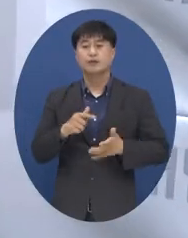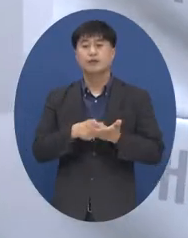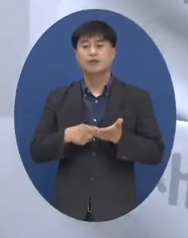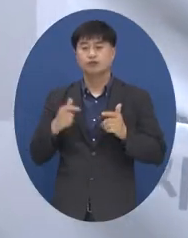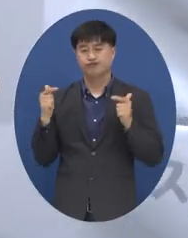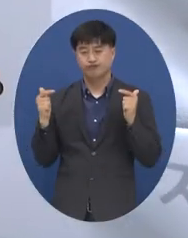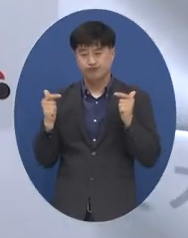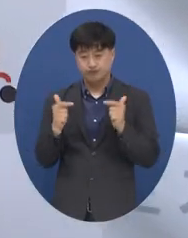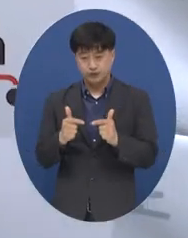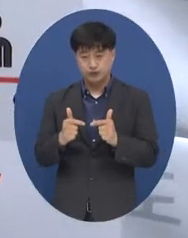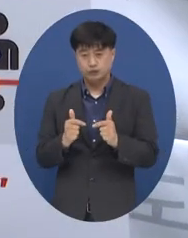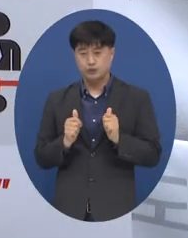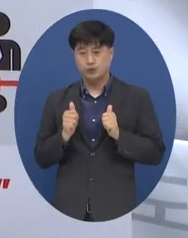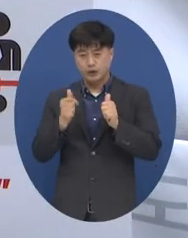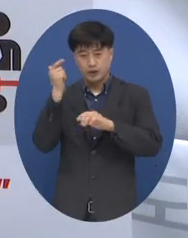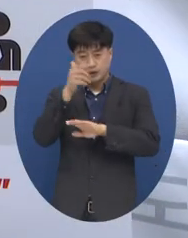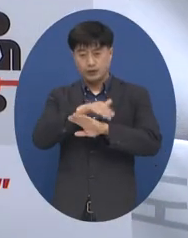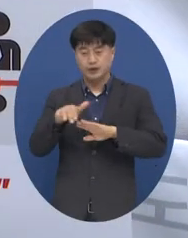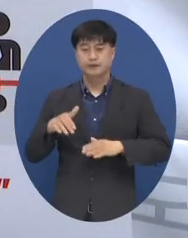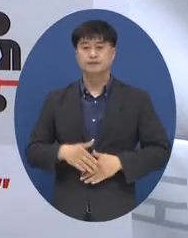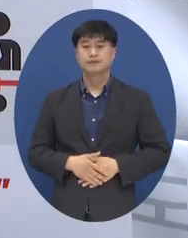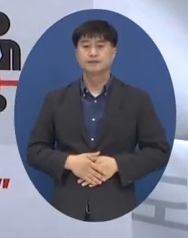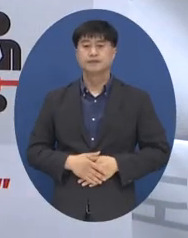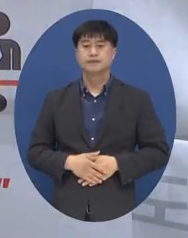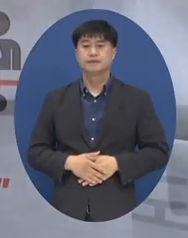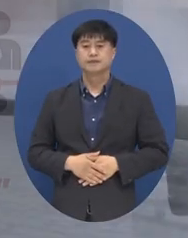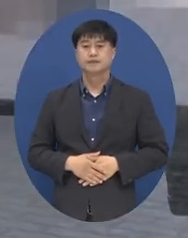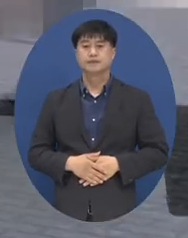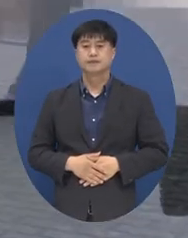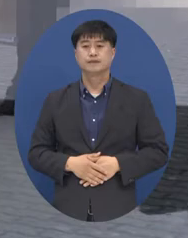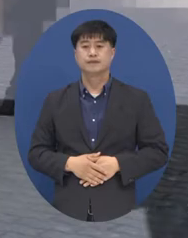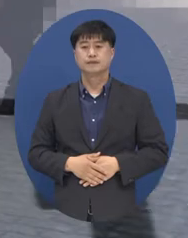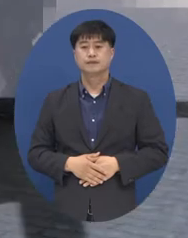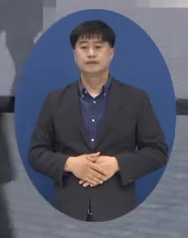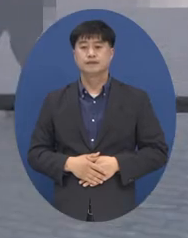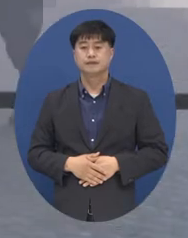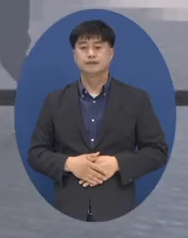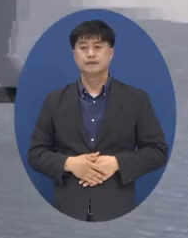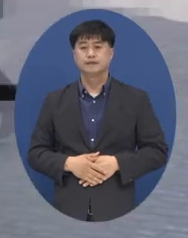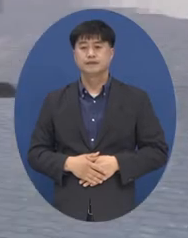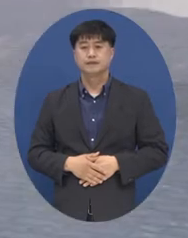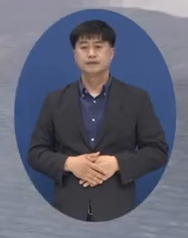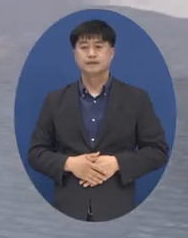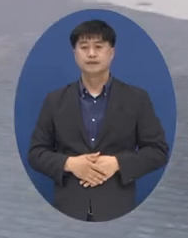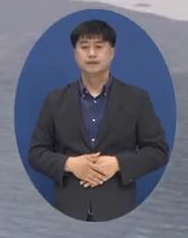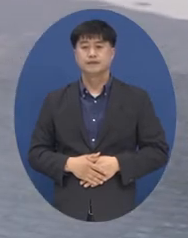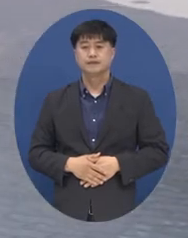도민들에게 피해가 없도록 최선을 다할 방침입니다. 경기지TV 조희정입니다.